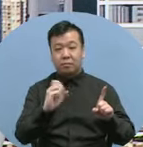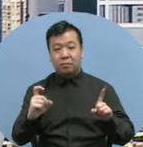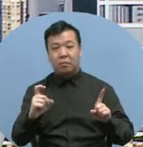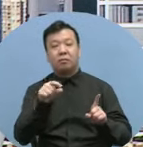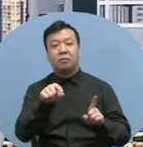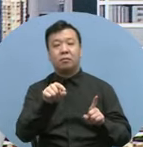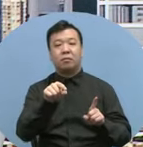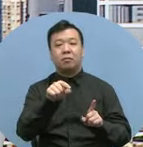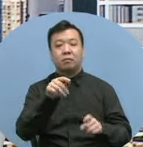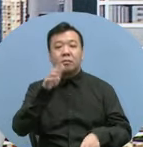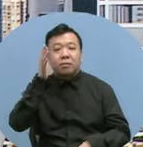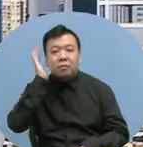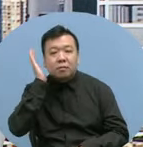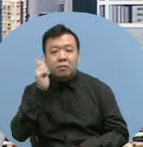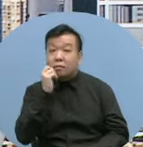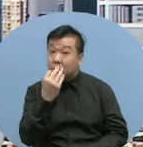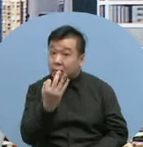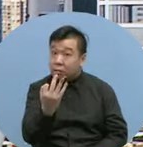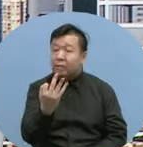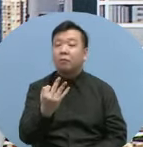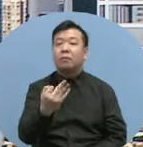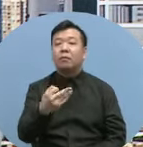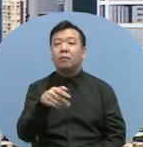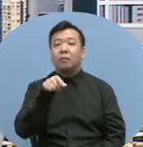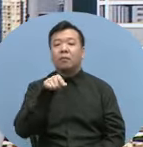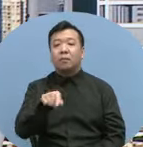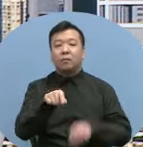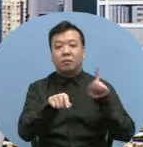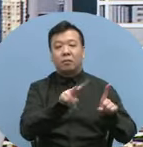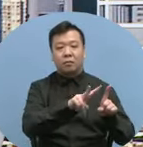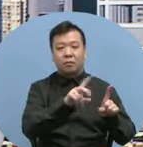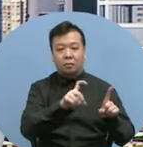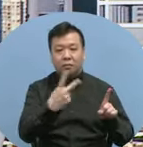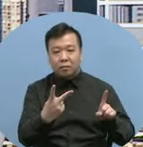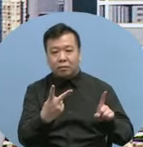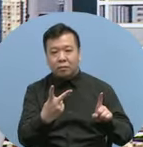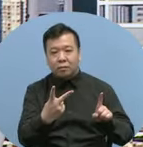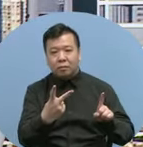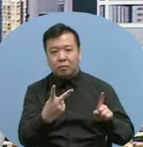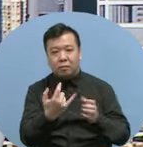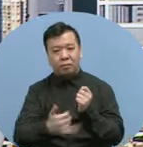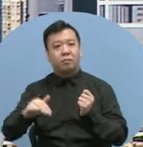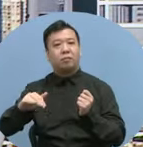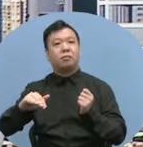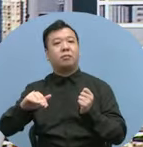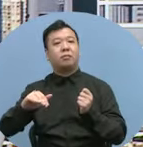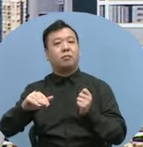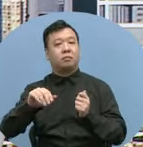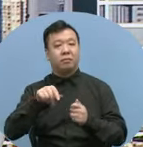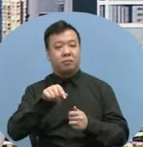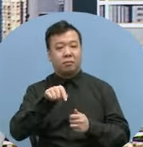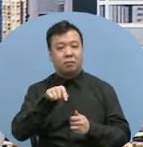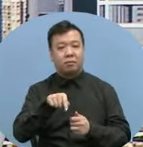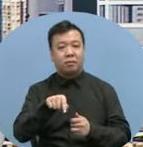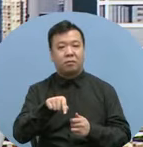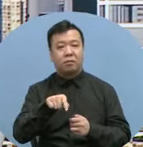1409咧，就係男仔3歲啦。咁佢係1292嘅仔嚟嘅。咁佢就